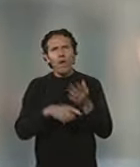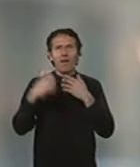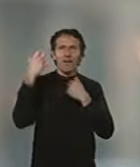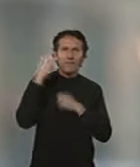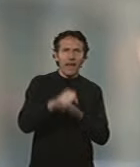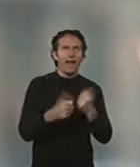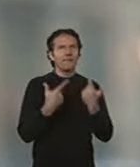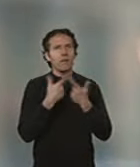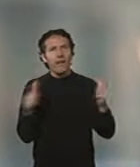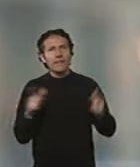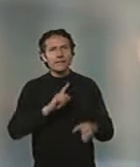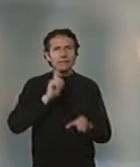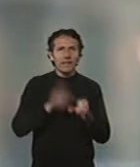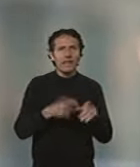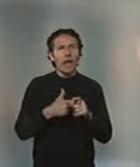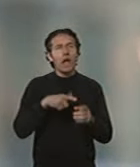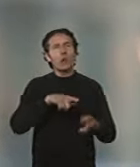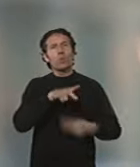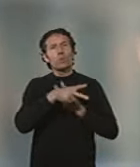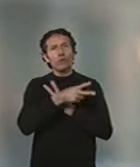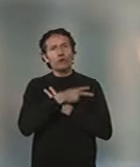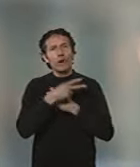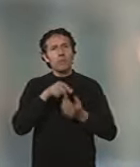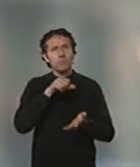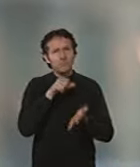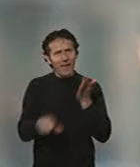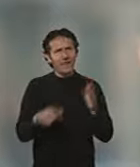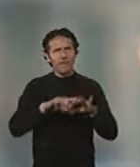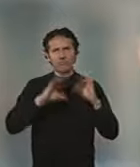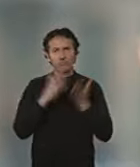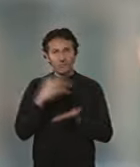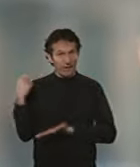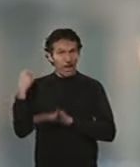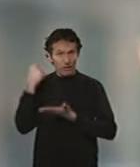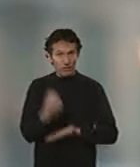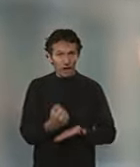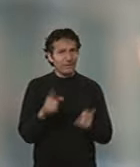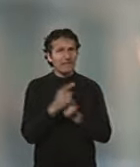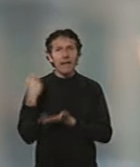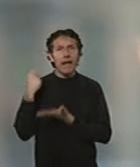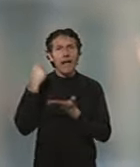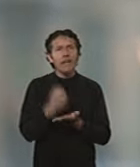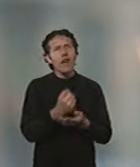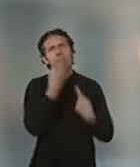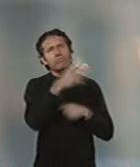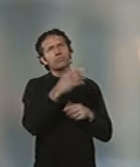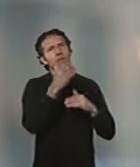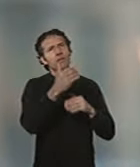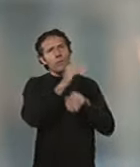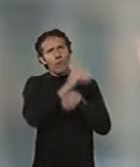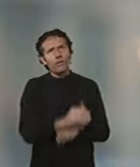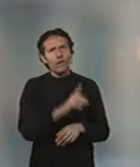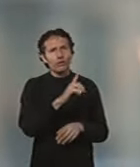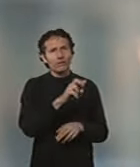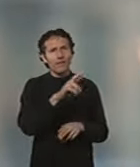liberté syndical et pour les congés payés nous nous considérons comme les héritiers de ceux qui ont défendu D et de